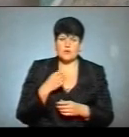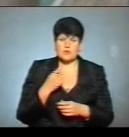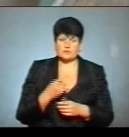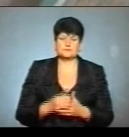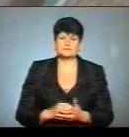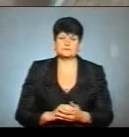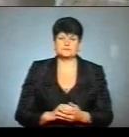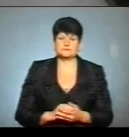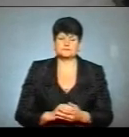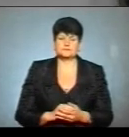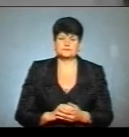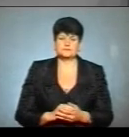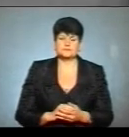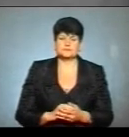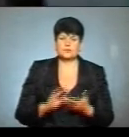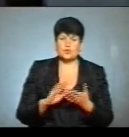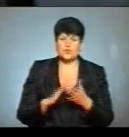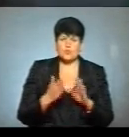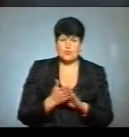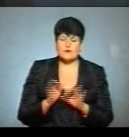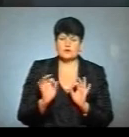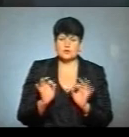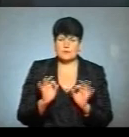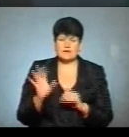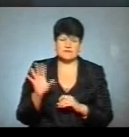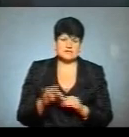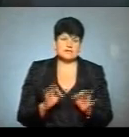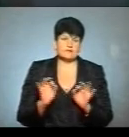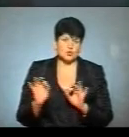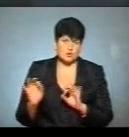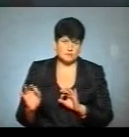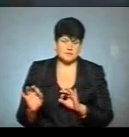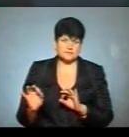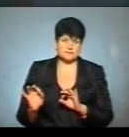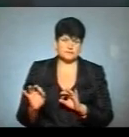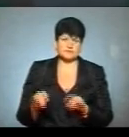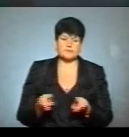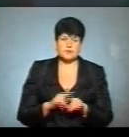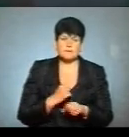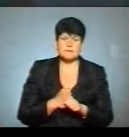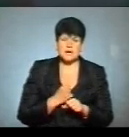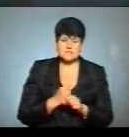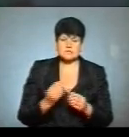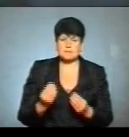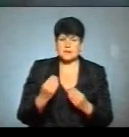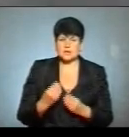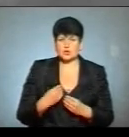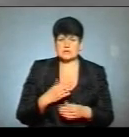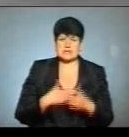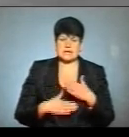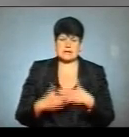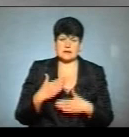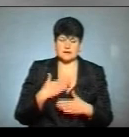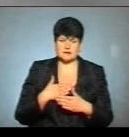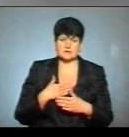з інвалідністю. Умови нормальні, все в нормі, тому праця приносить радість.